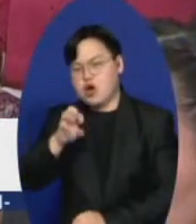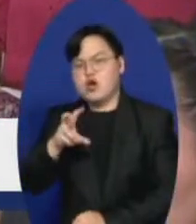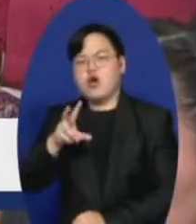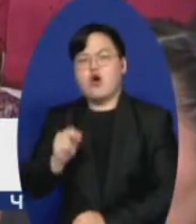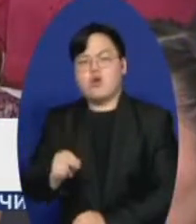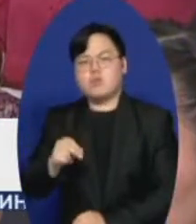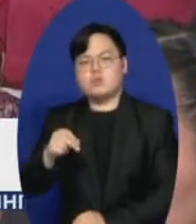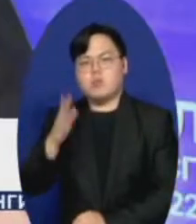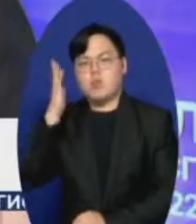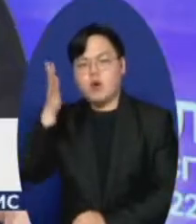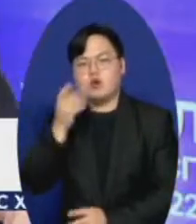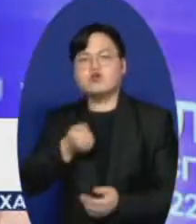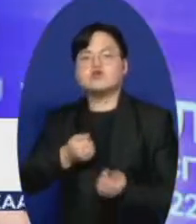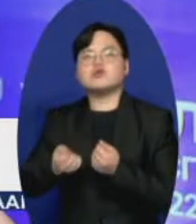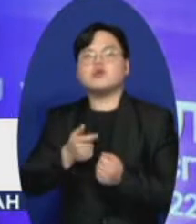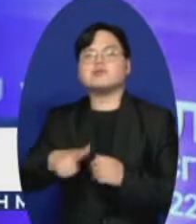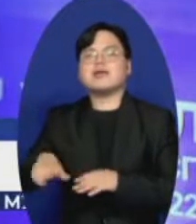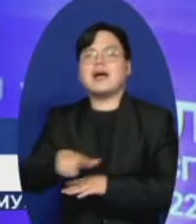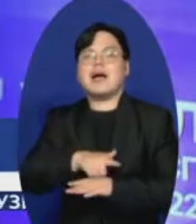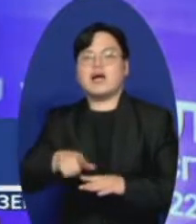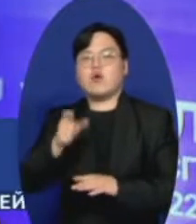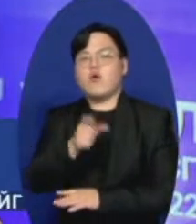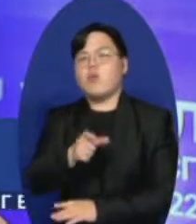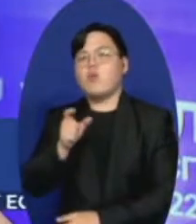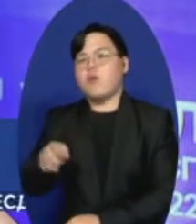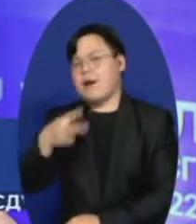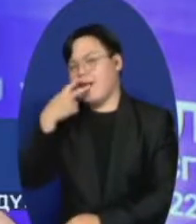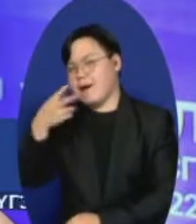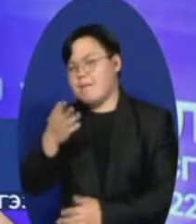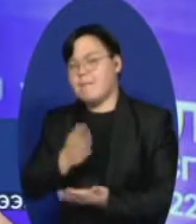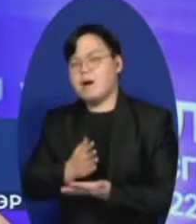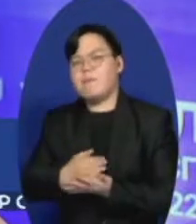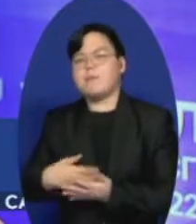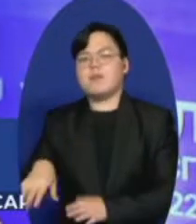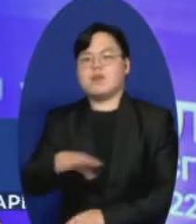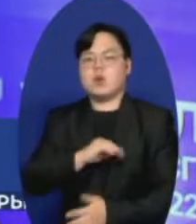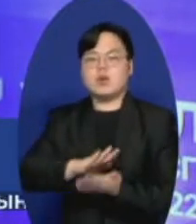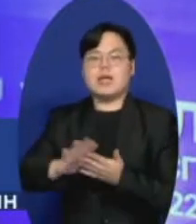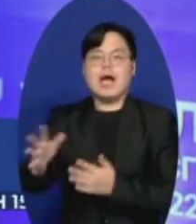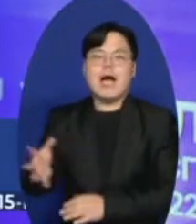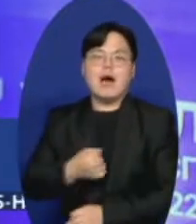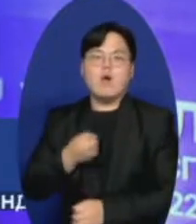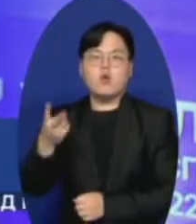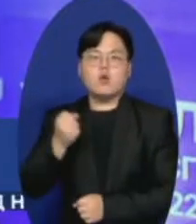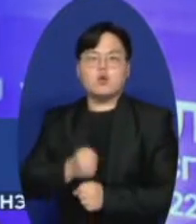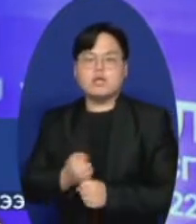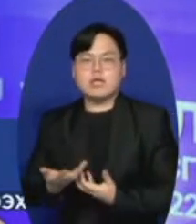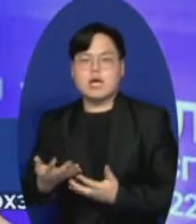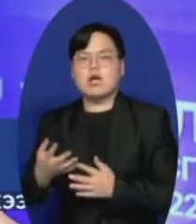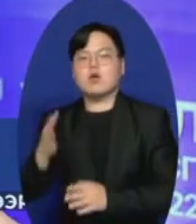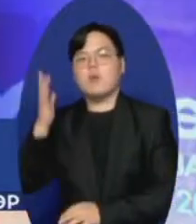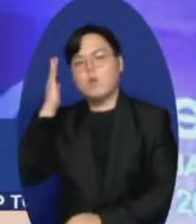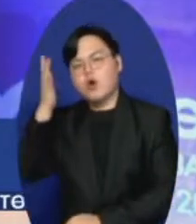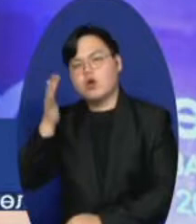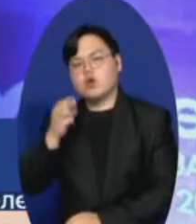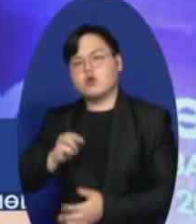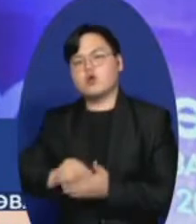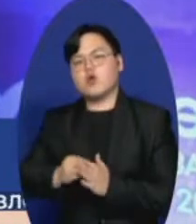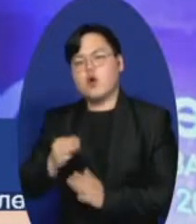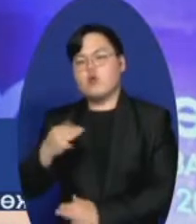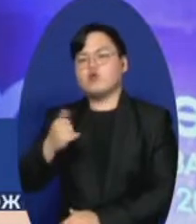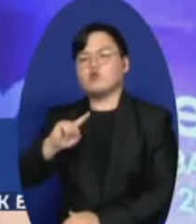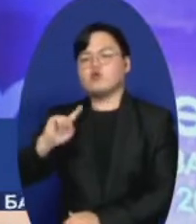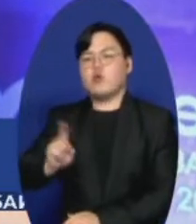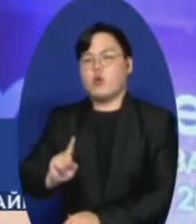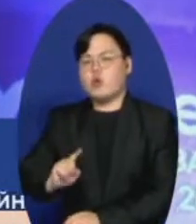зохицуулалтын газар үзэж байна. Ер нь бид нар одоо энэ үйлдвэрийг одоо худалдаа авалтын одоо үйл ажиллагаа стратеги төлөвлөгөө